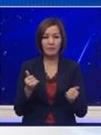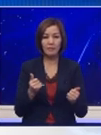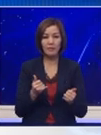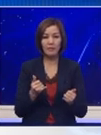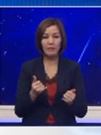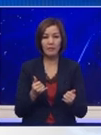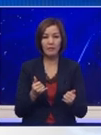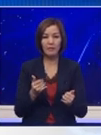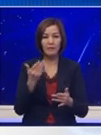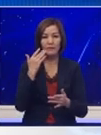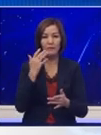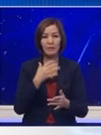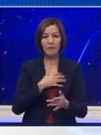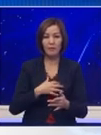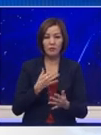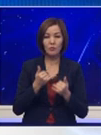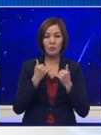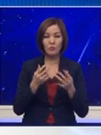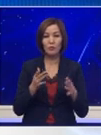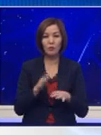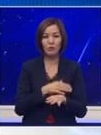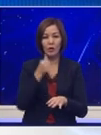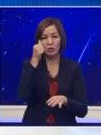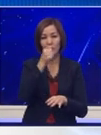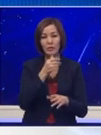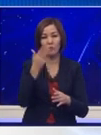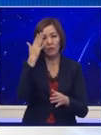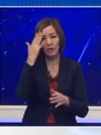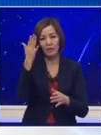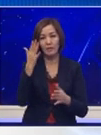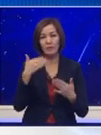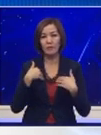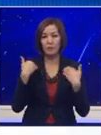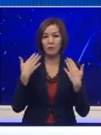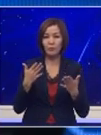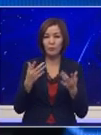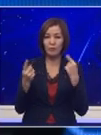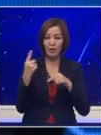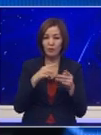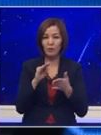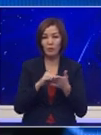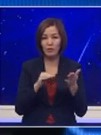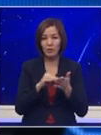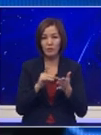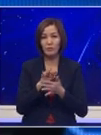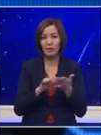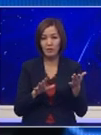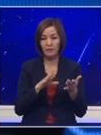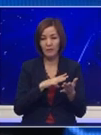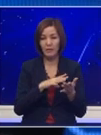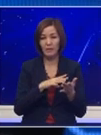да болсын құрметке лайық. Қаншама жылдар бойы талантты бірқатар шәкірттер мен бағатты ұстаз